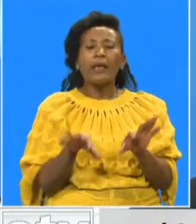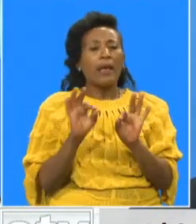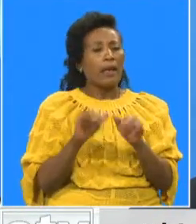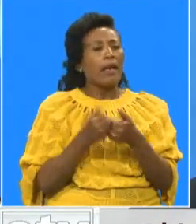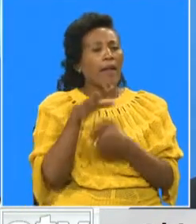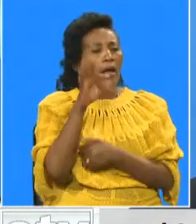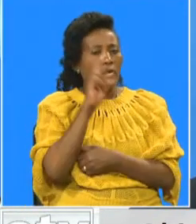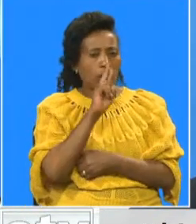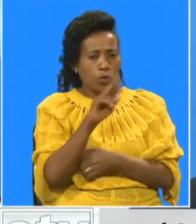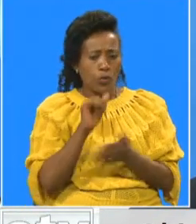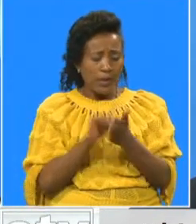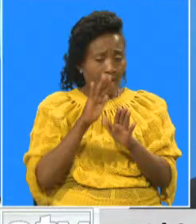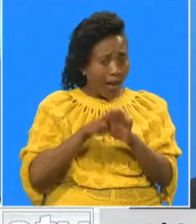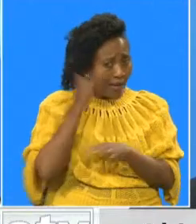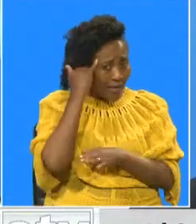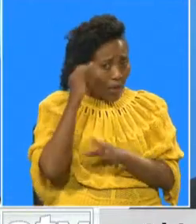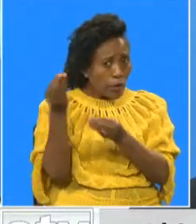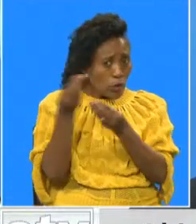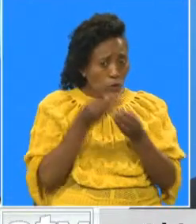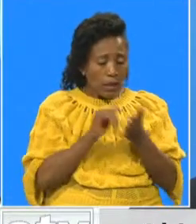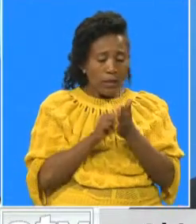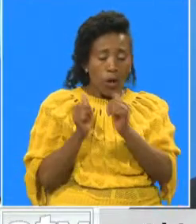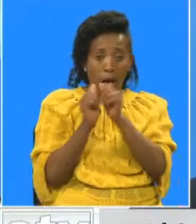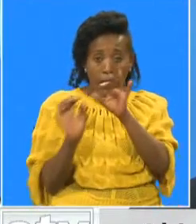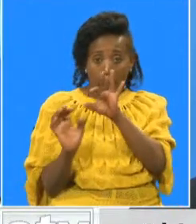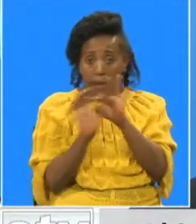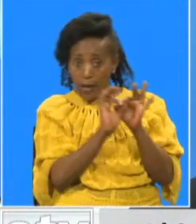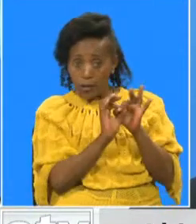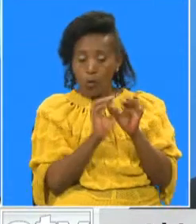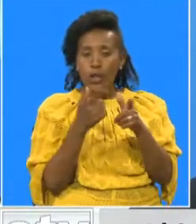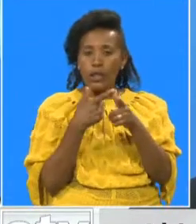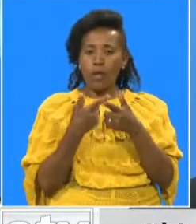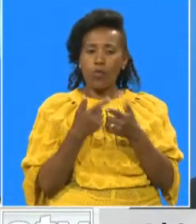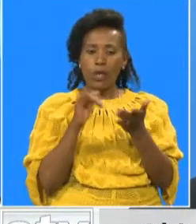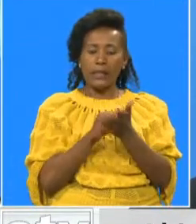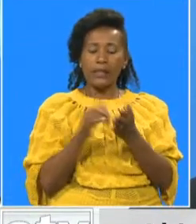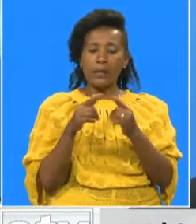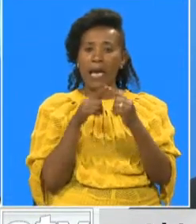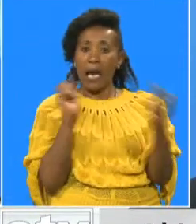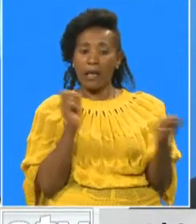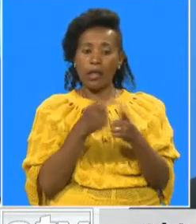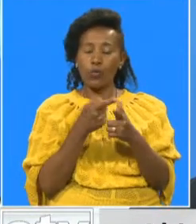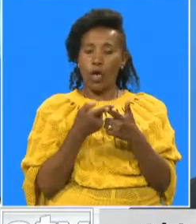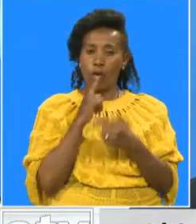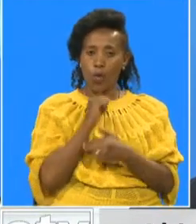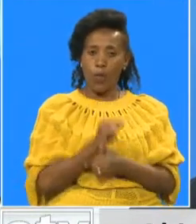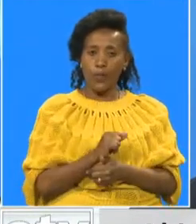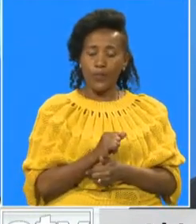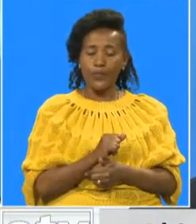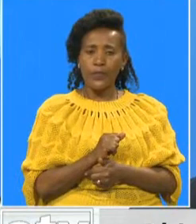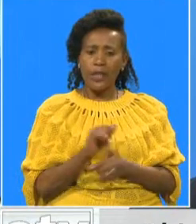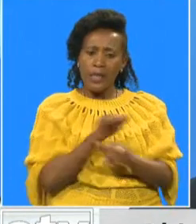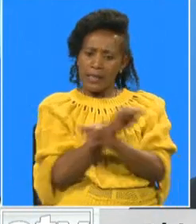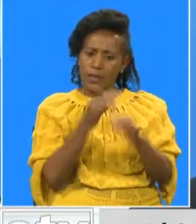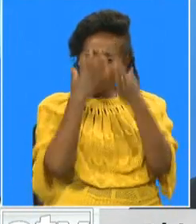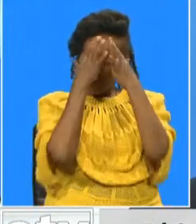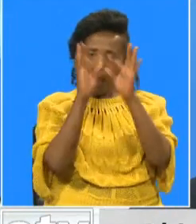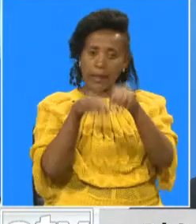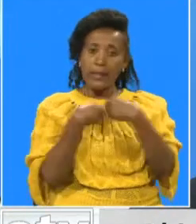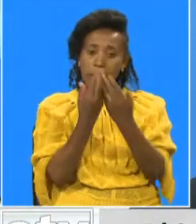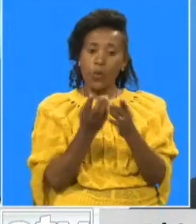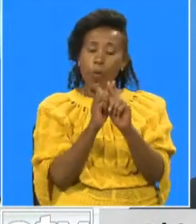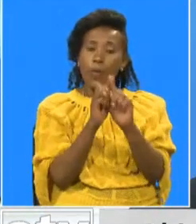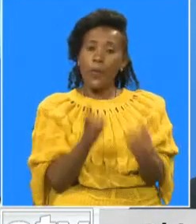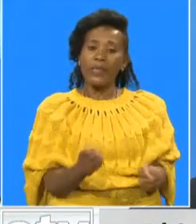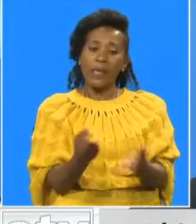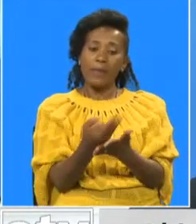አገኛችሁት በዚህ ላይ ሐሳብ ይሰጡበትና ከዛው ጋር ግን አያይዘው ደግሞ ከዚህ በተቃራኒ የሆነ ደግሞ እንደዚህ ሙሳኔ የተሰጡ